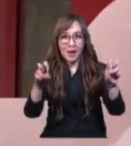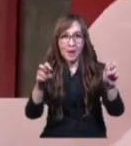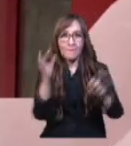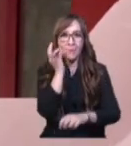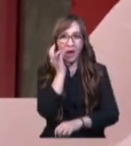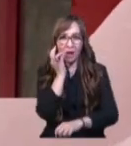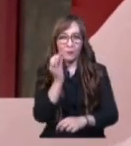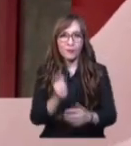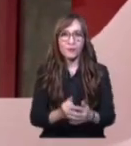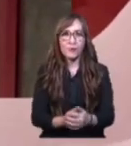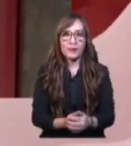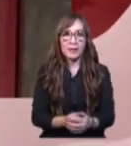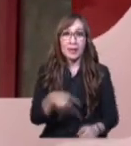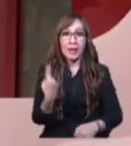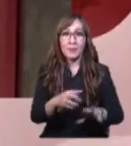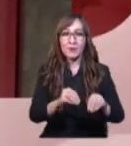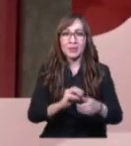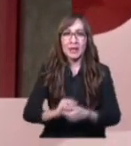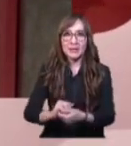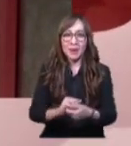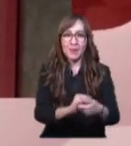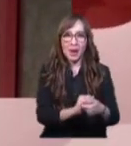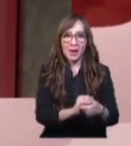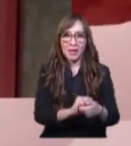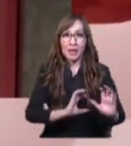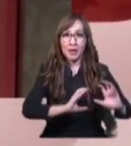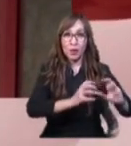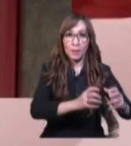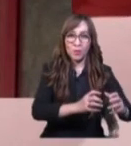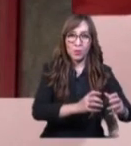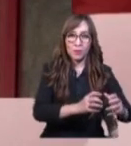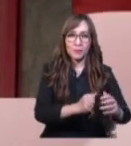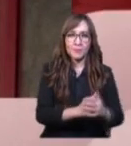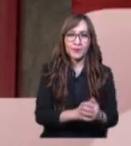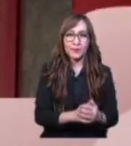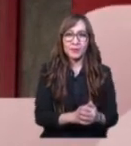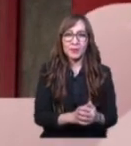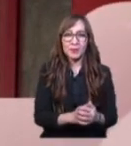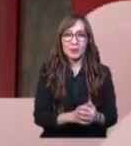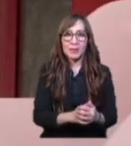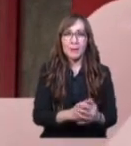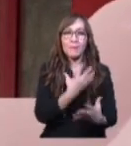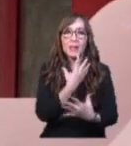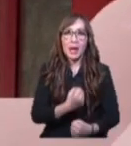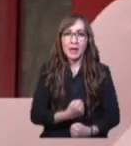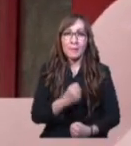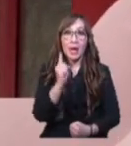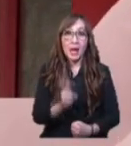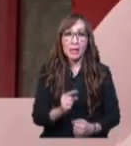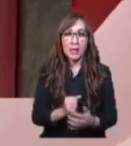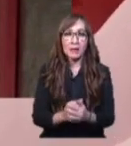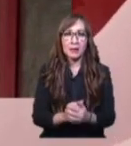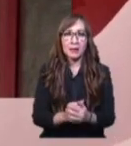kami bekerjasama dengan agensi 616, kami produk maaf itu kami berharap lebaran di masa pandemi bisa lebih